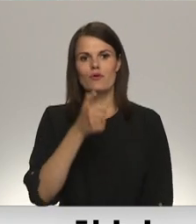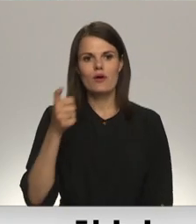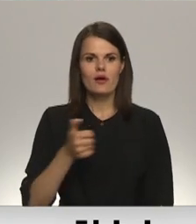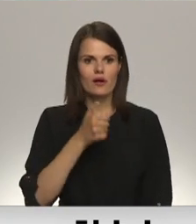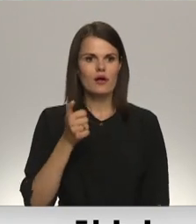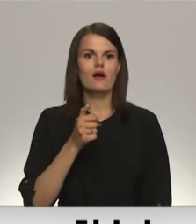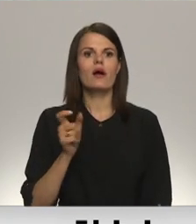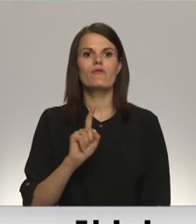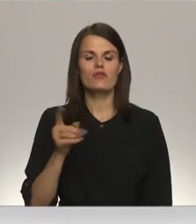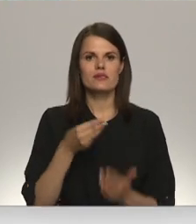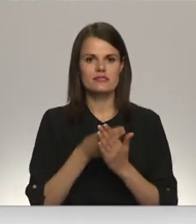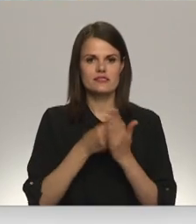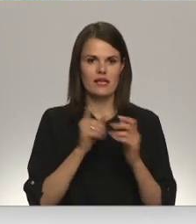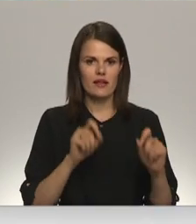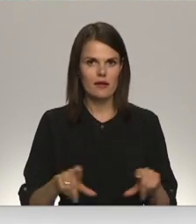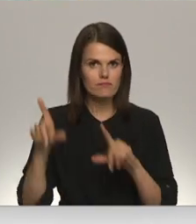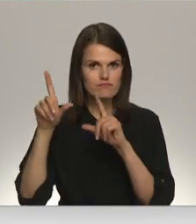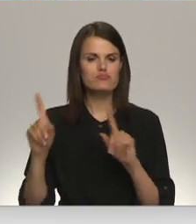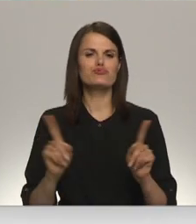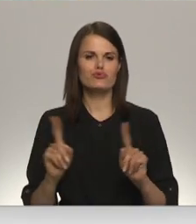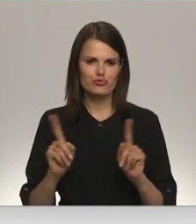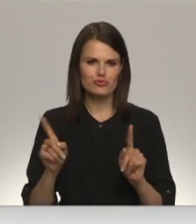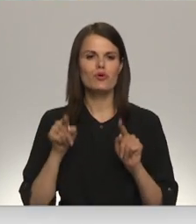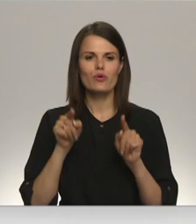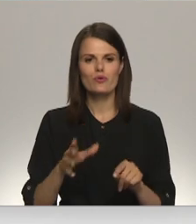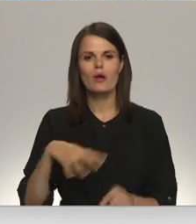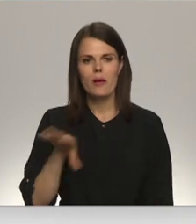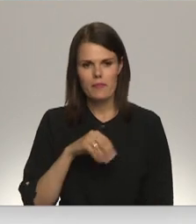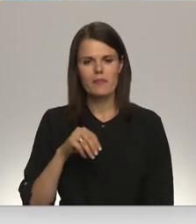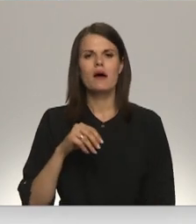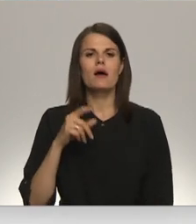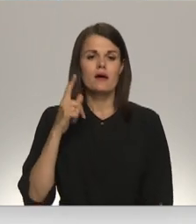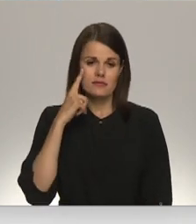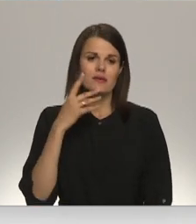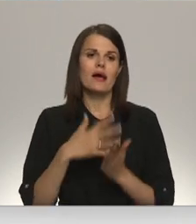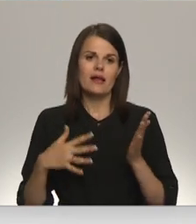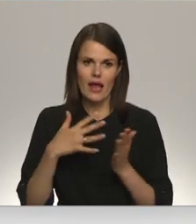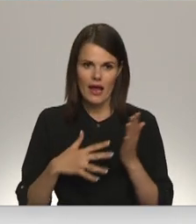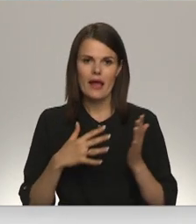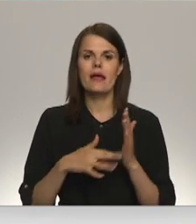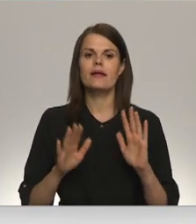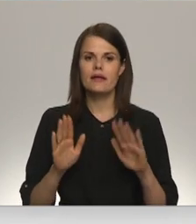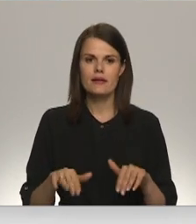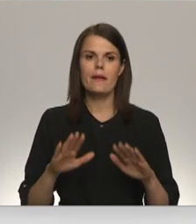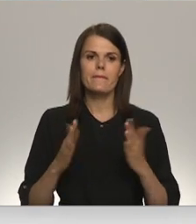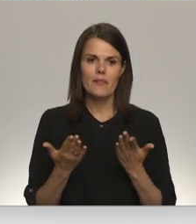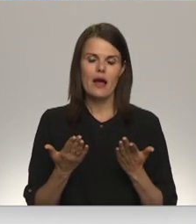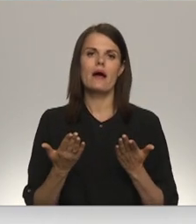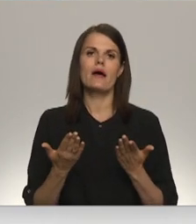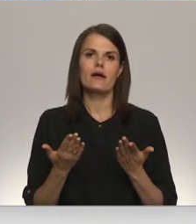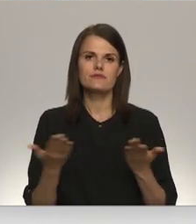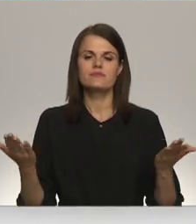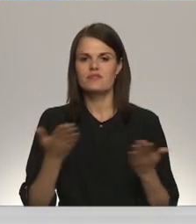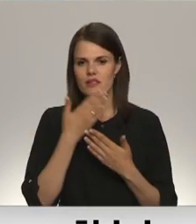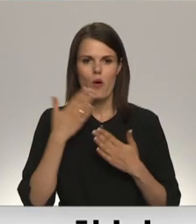tas cenu pieaugums. Ir. Ar to mēs arī tā kā savā veidā reiķinājamies, bet nu,